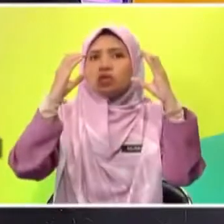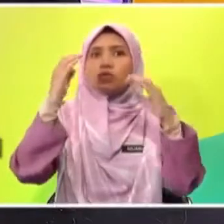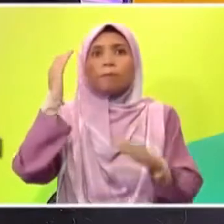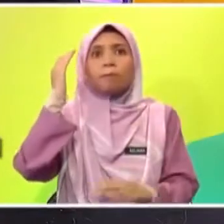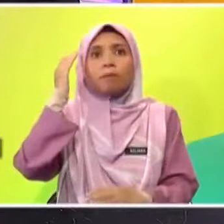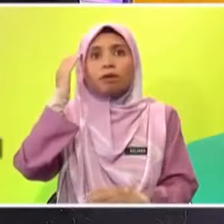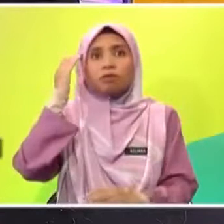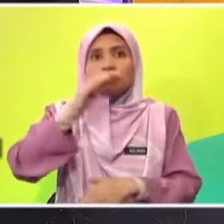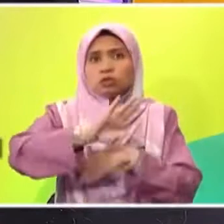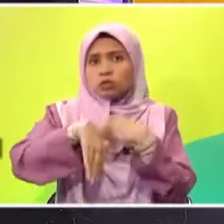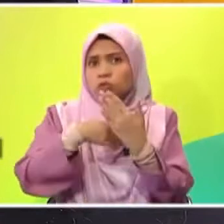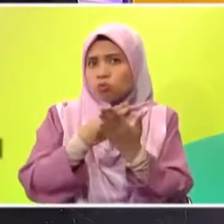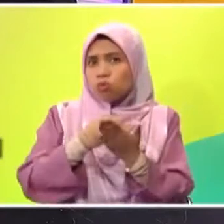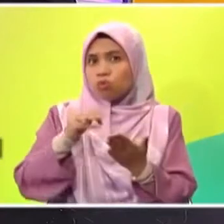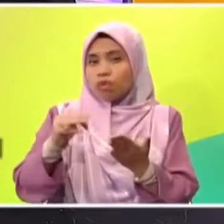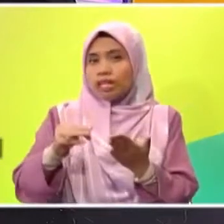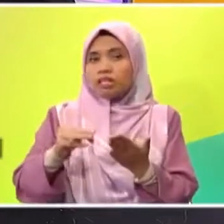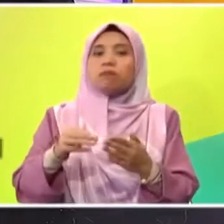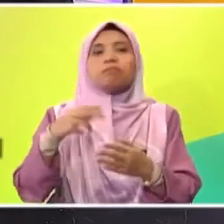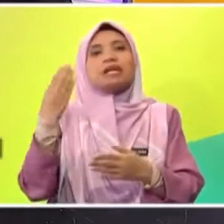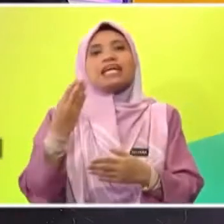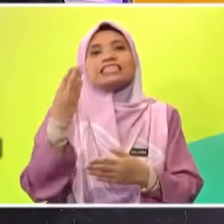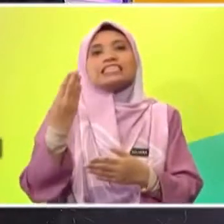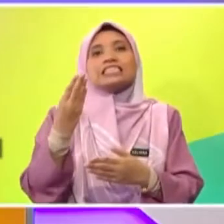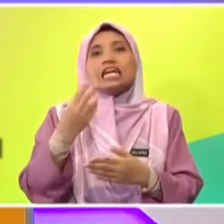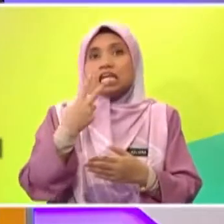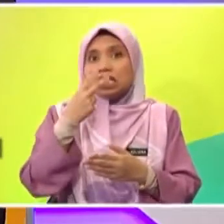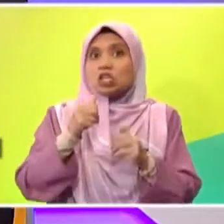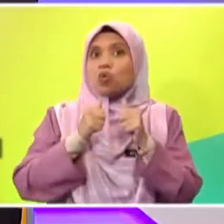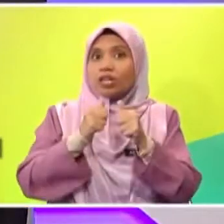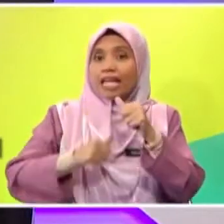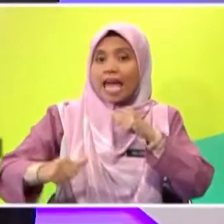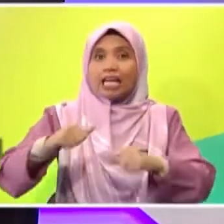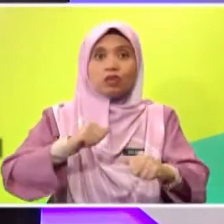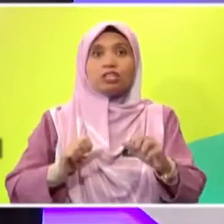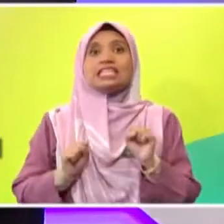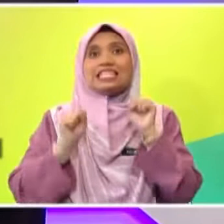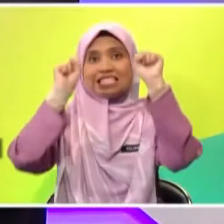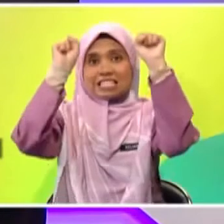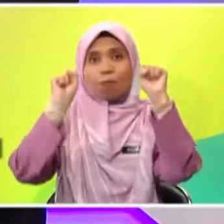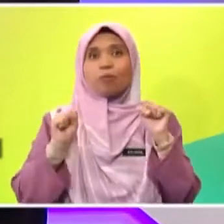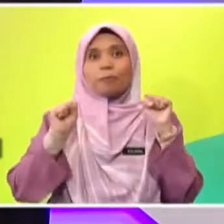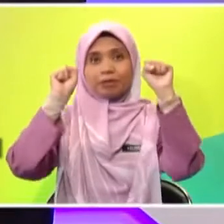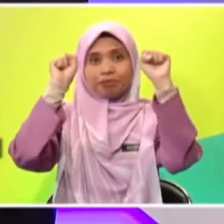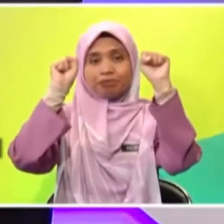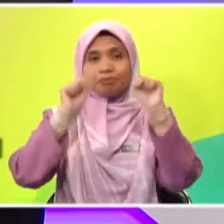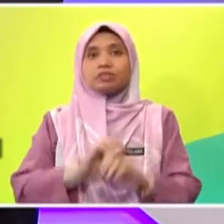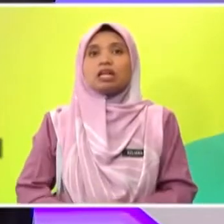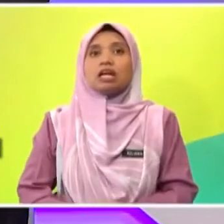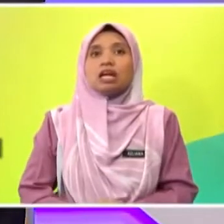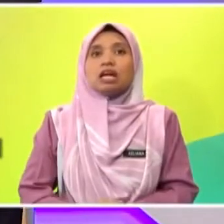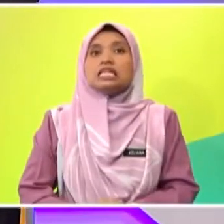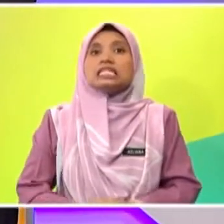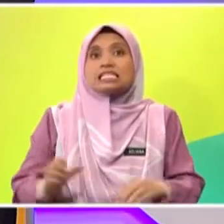anak-anak murid di rumah semua pasti pernah terlibat dengan aktiviti senamrobik ini dan kita tahu Kak Ina ngerti